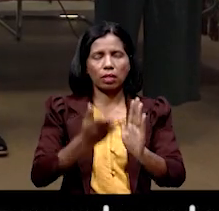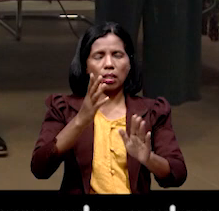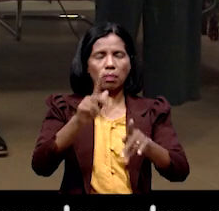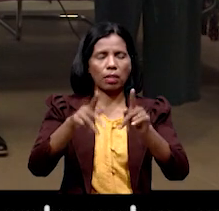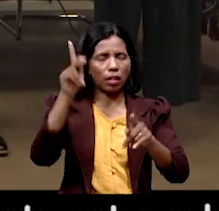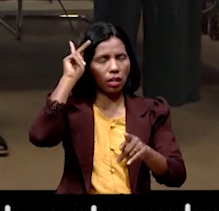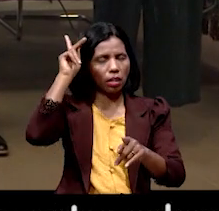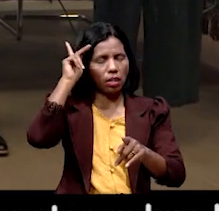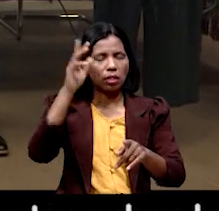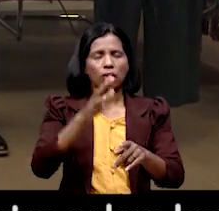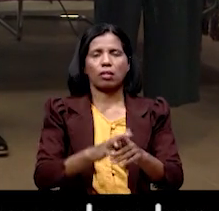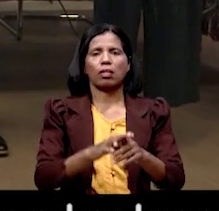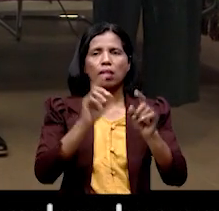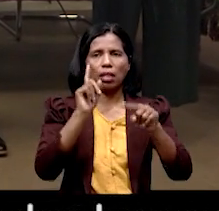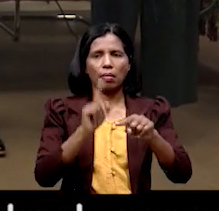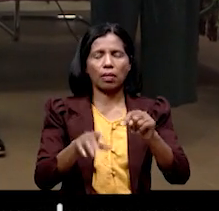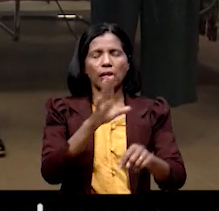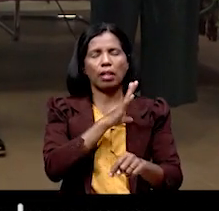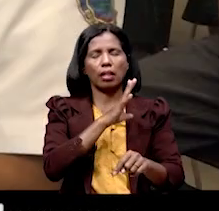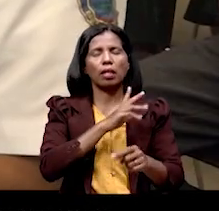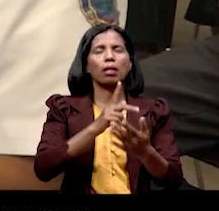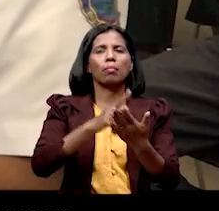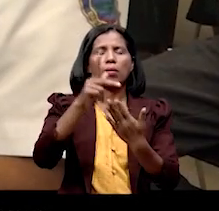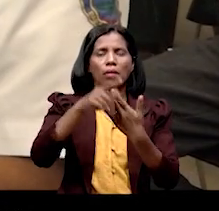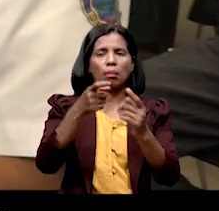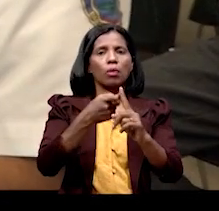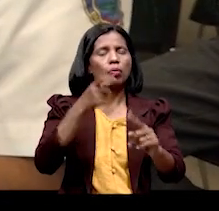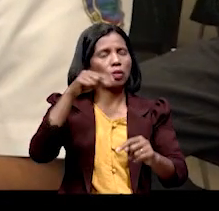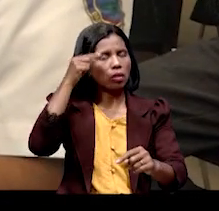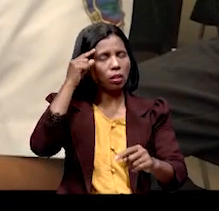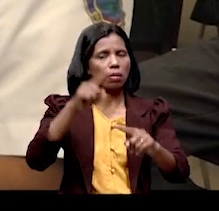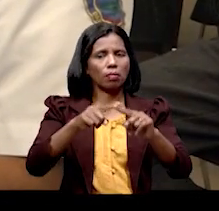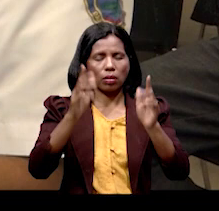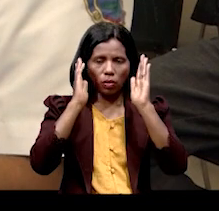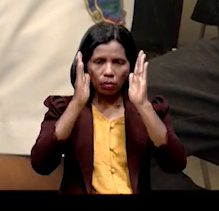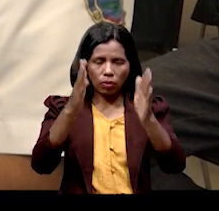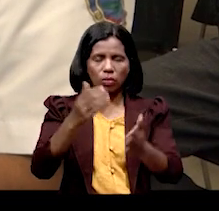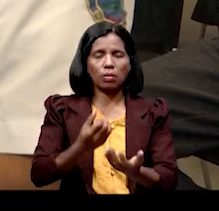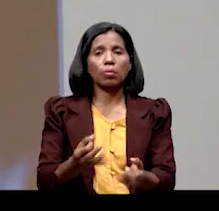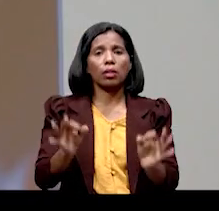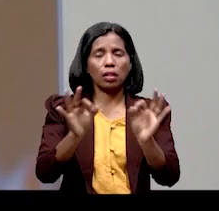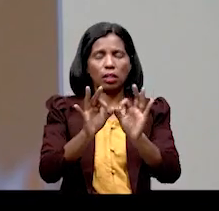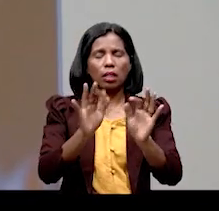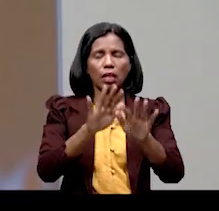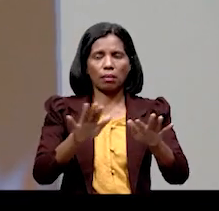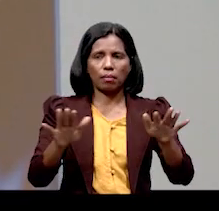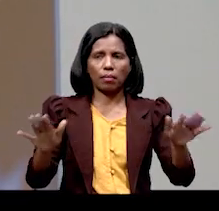aman sosiedade ho dilabele heindet programa husi governo mai betau prioridade ba asuntu labarik